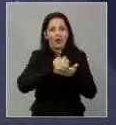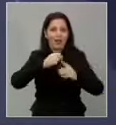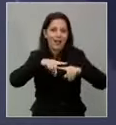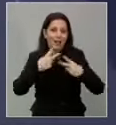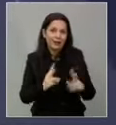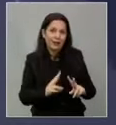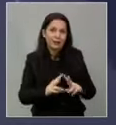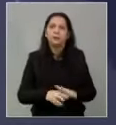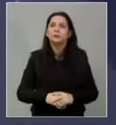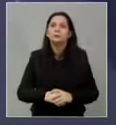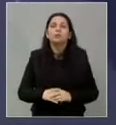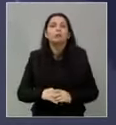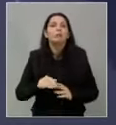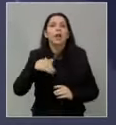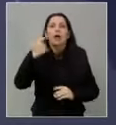1.100 θέσεις εργασίας.